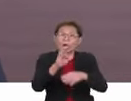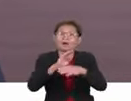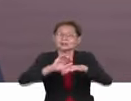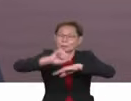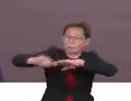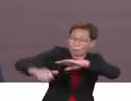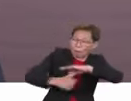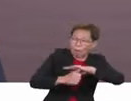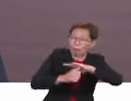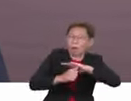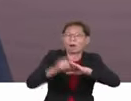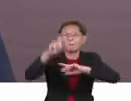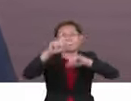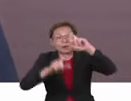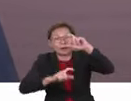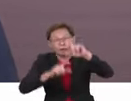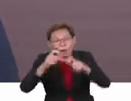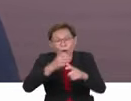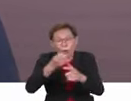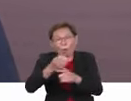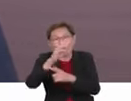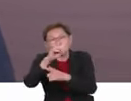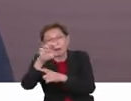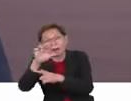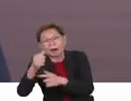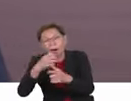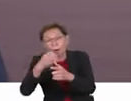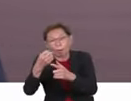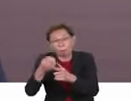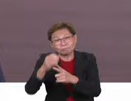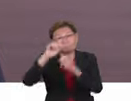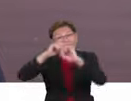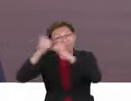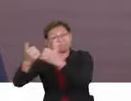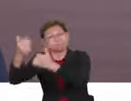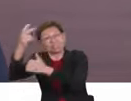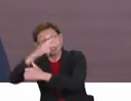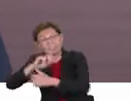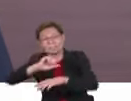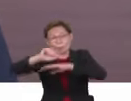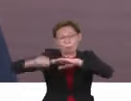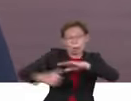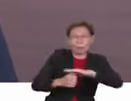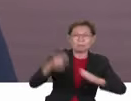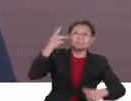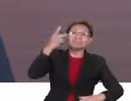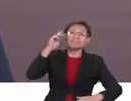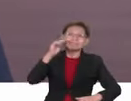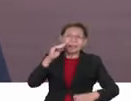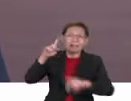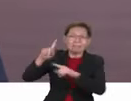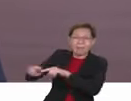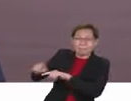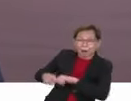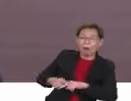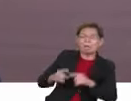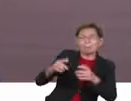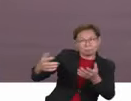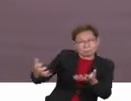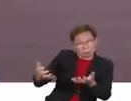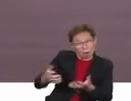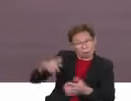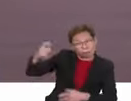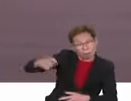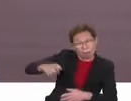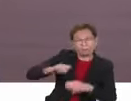bandaraya, di bawah MARA, dan agensi-agensi kerajaan di bawah kementerian-kementerian hendaklah menurunkan